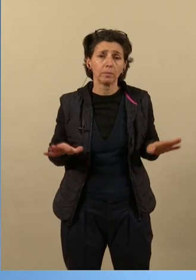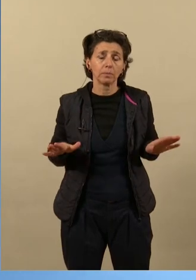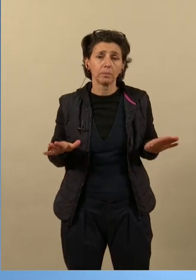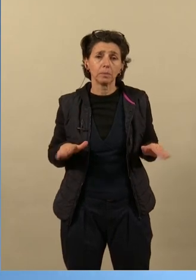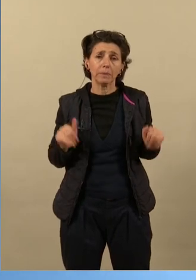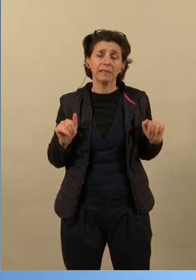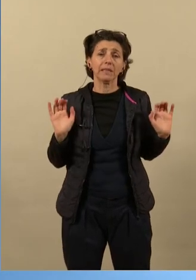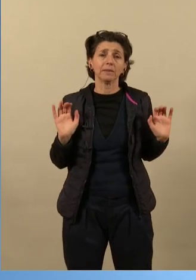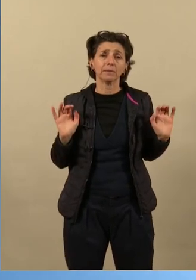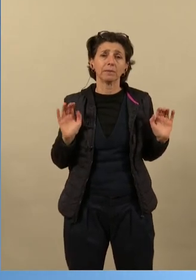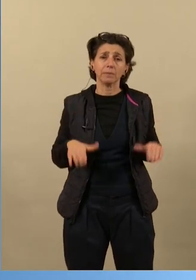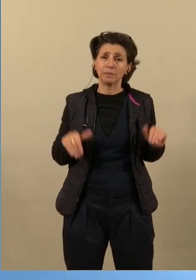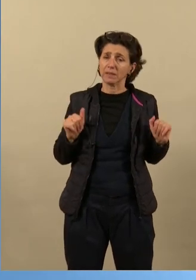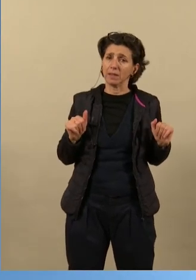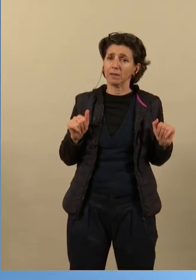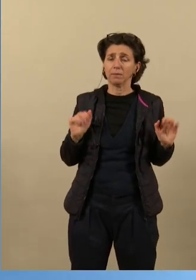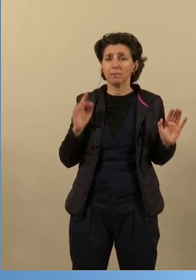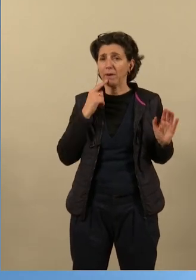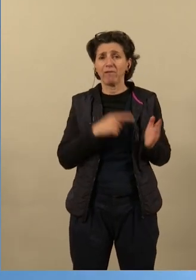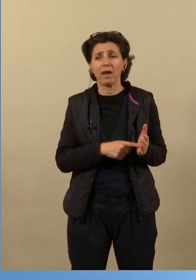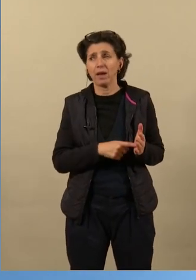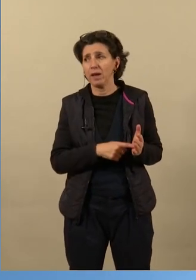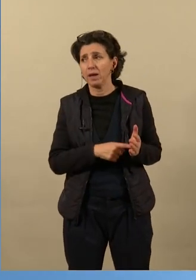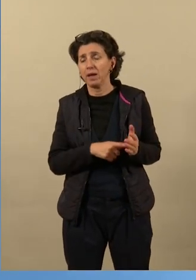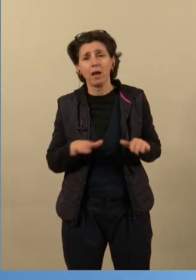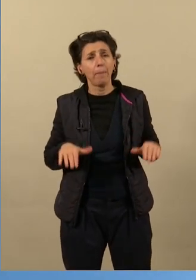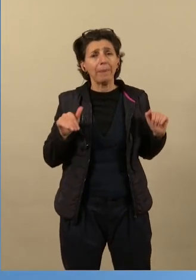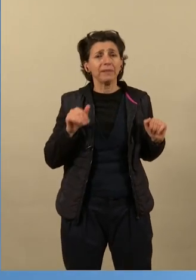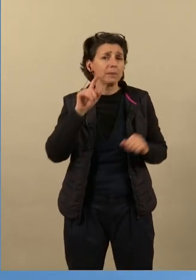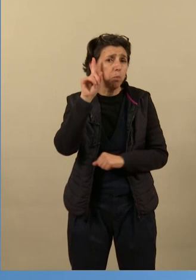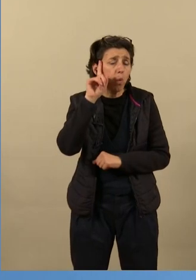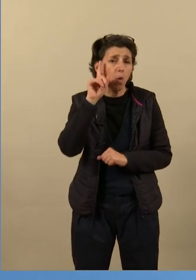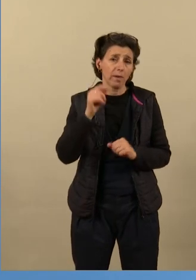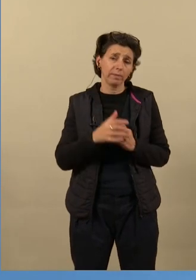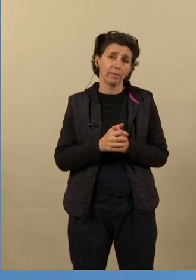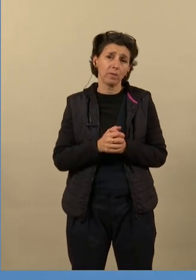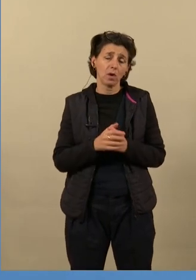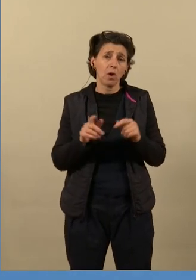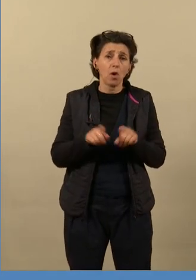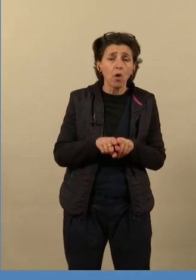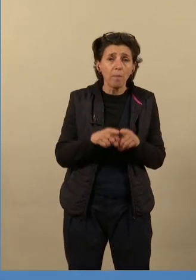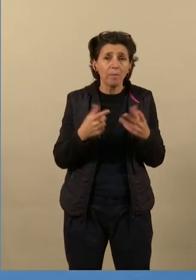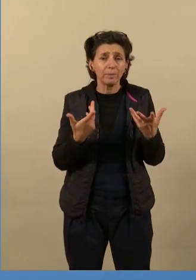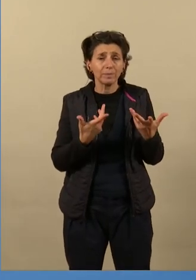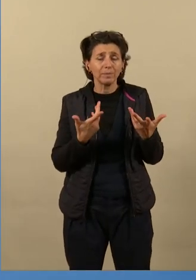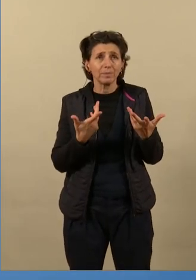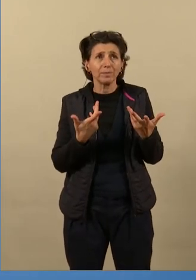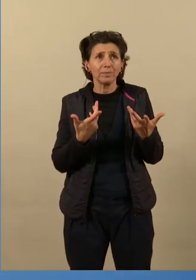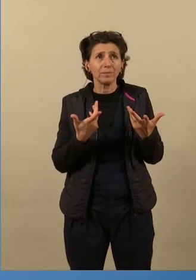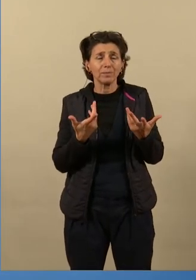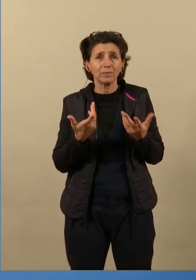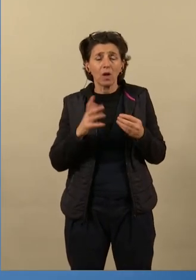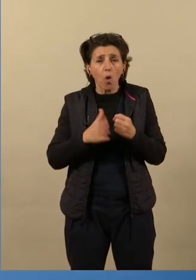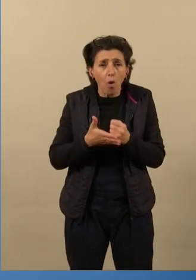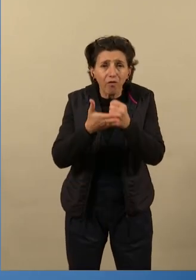pour le plaisir de m'abstenir mais m'abstenir pour apporter et renforcer cette ligne parce qu'il existe des